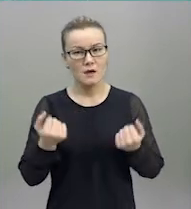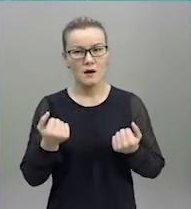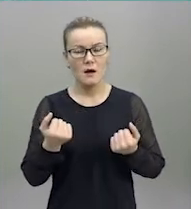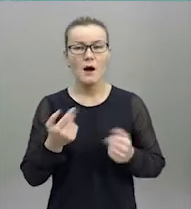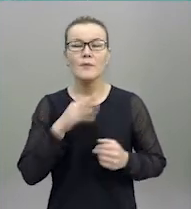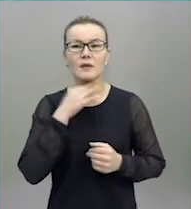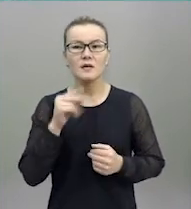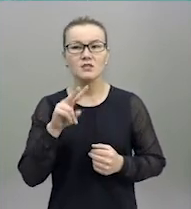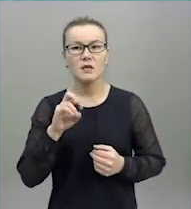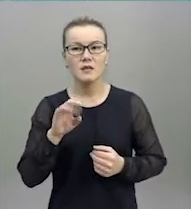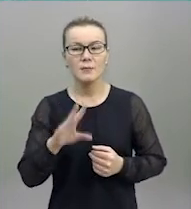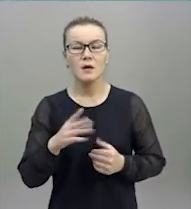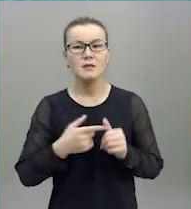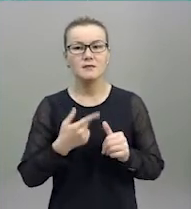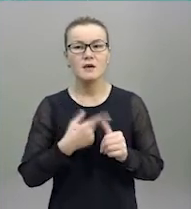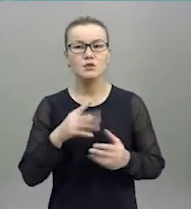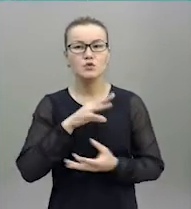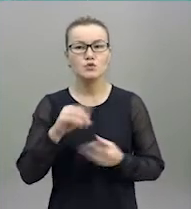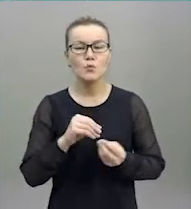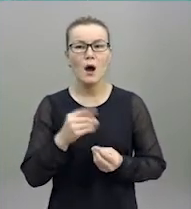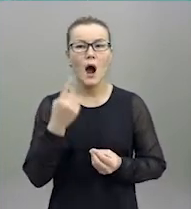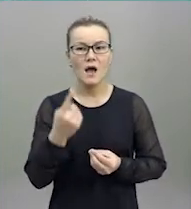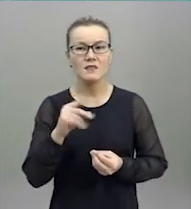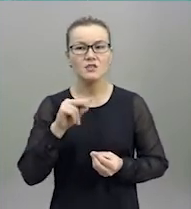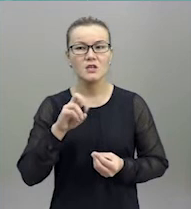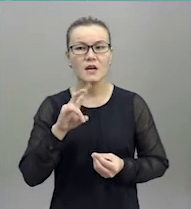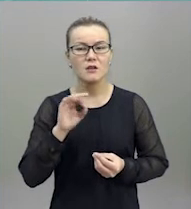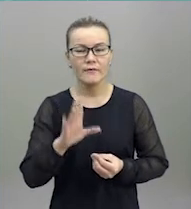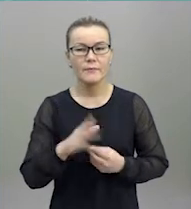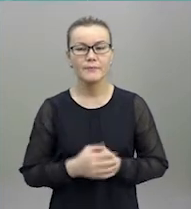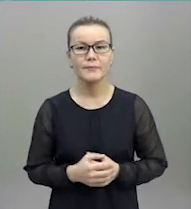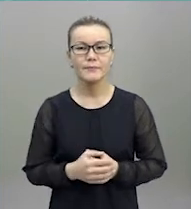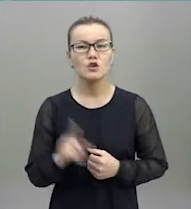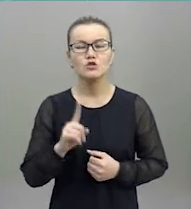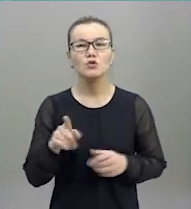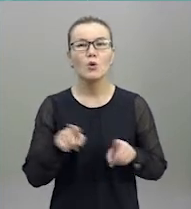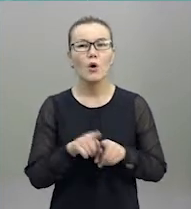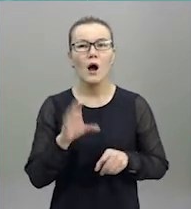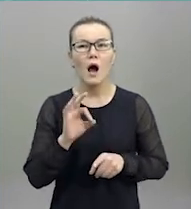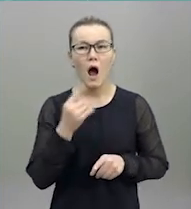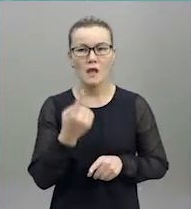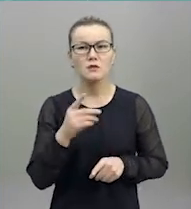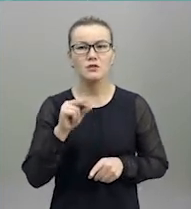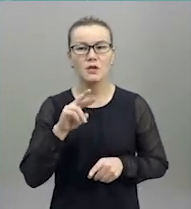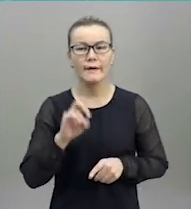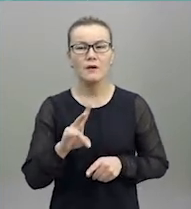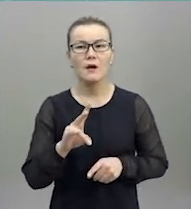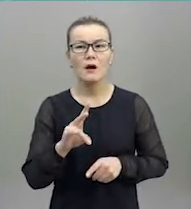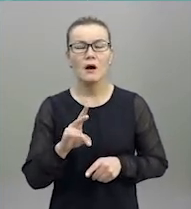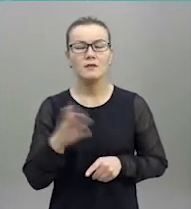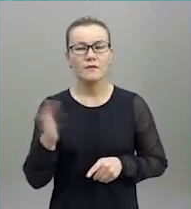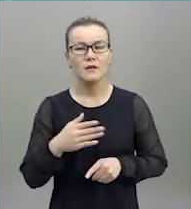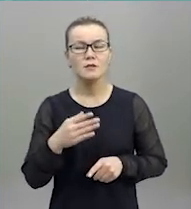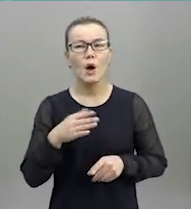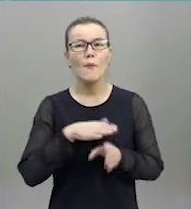многочленом называется сумма одночленов что такое одночлен давайте пополним свой